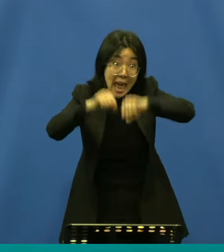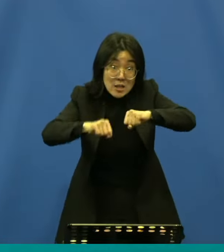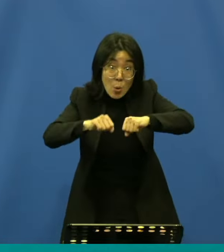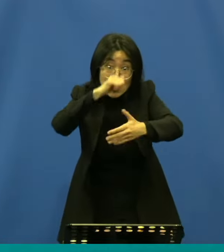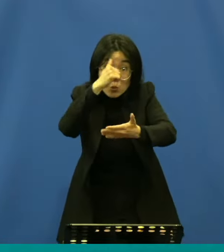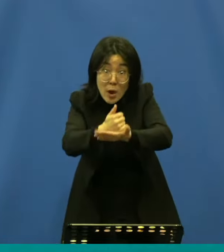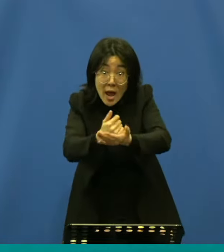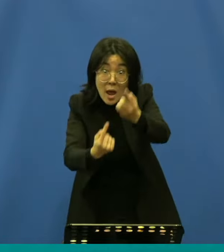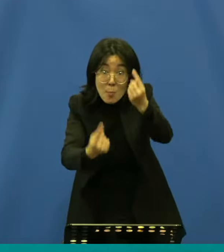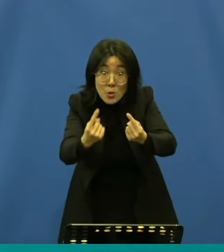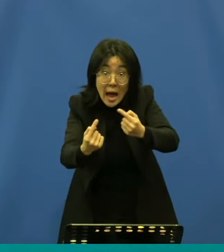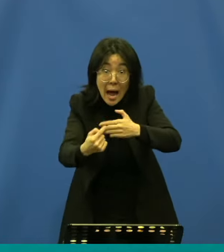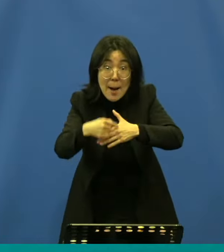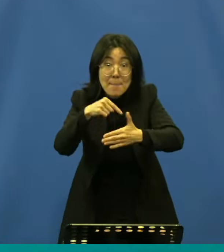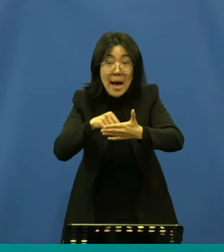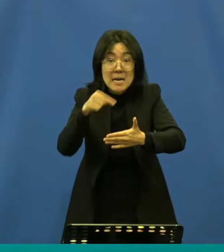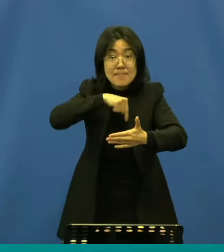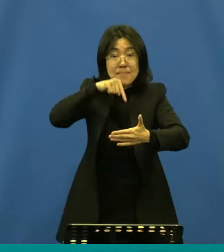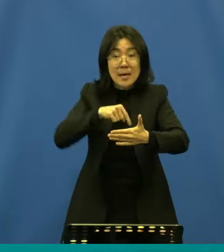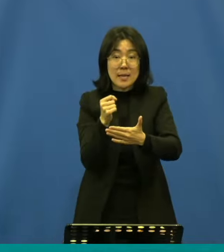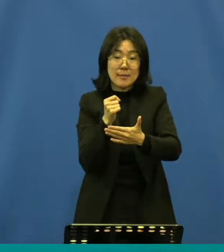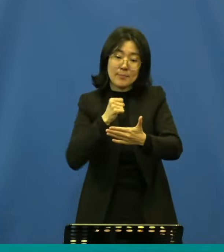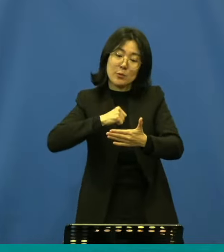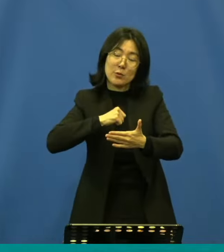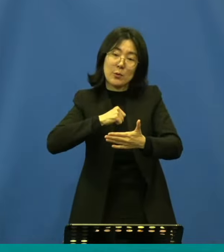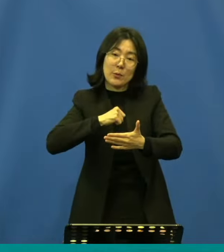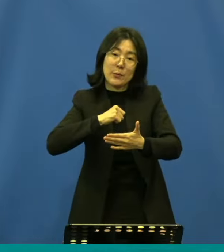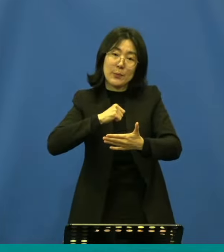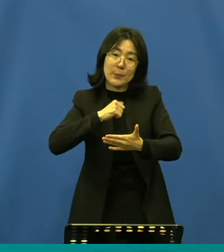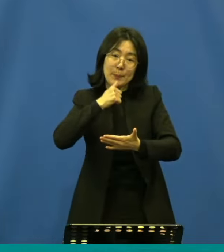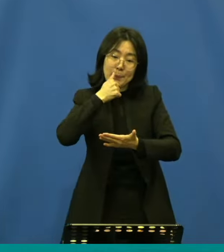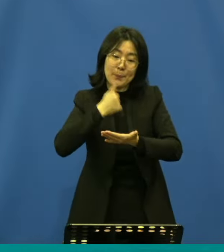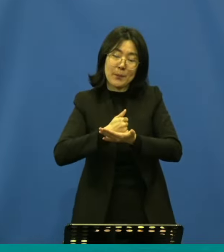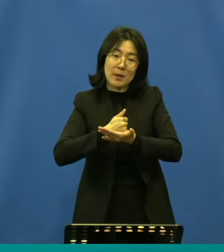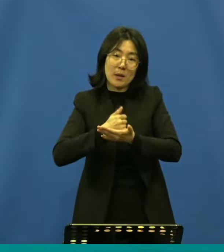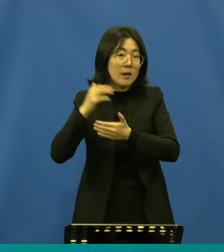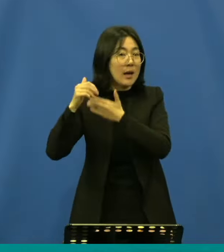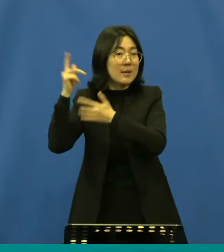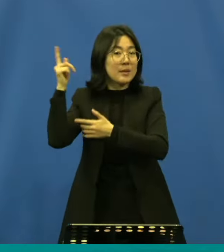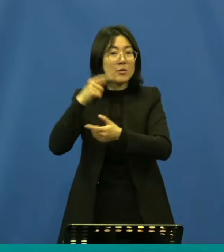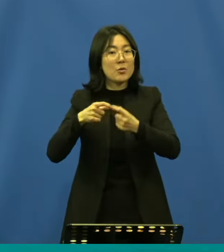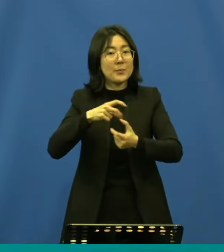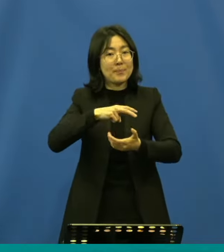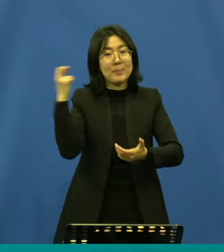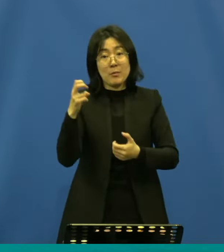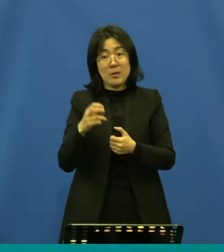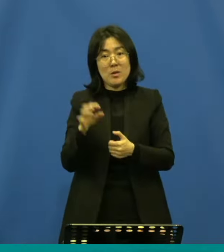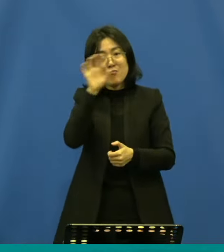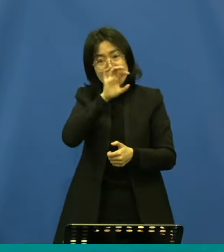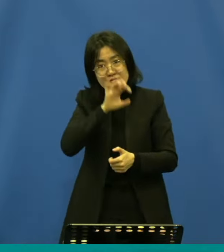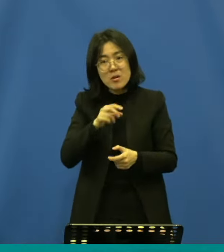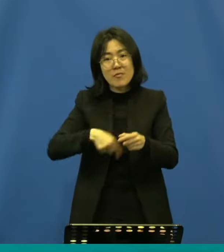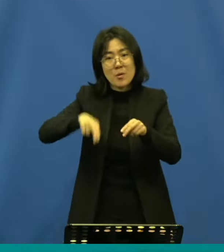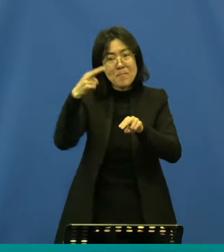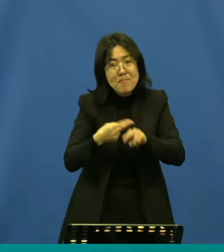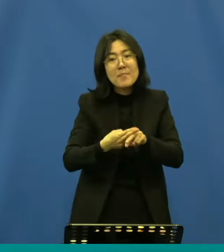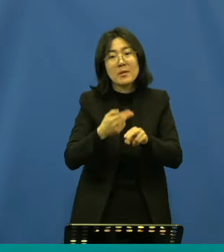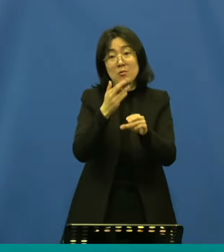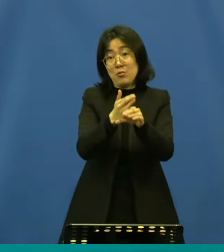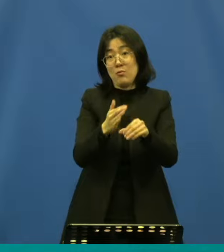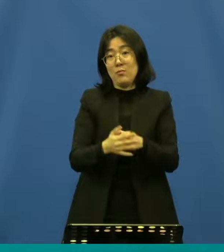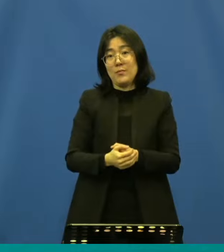여러분, 충격적인 장면 아닙니까? 그 풍랑 속에서, 그 물고기 배 속에서, 그 깊은 하나님과의